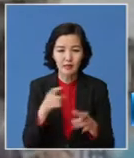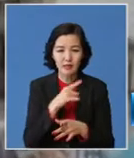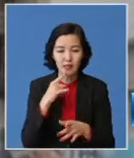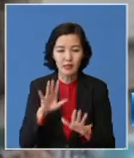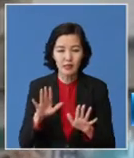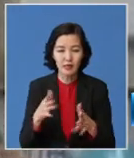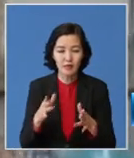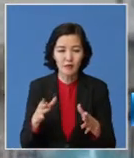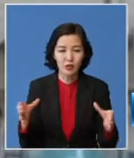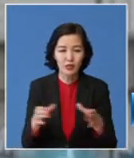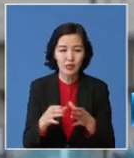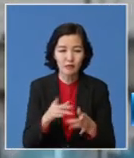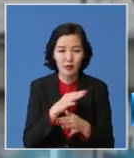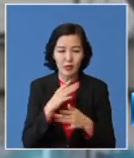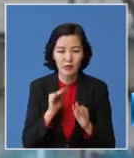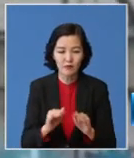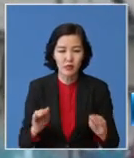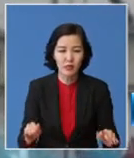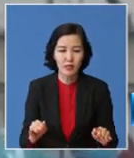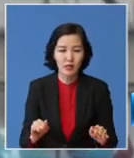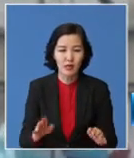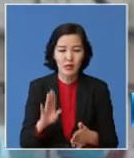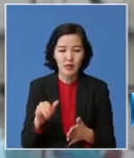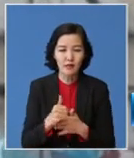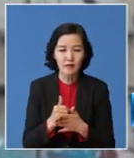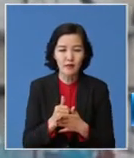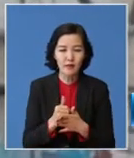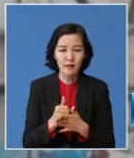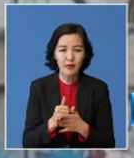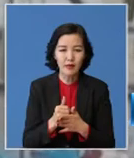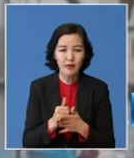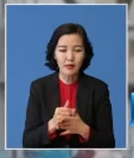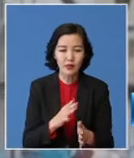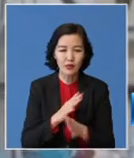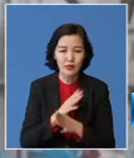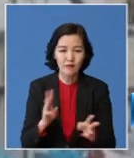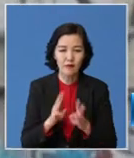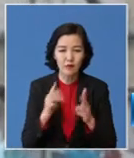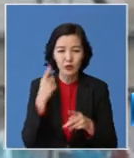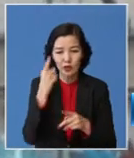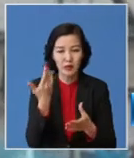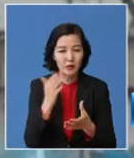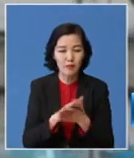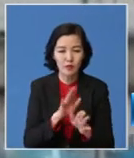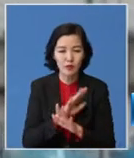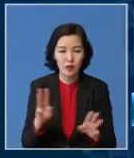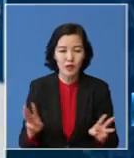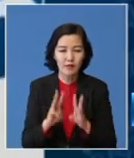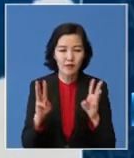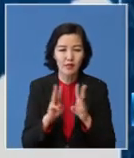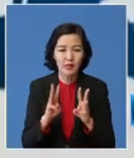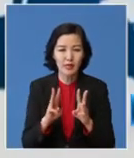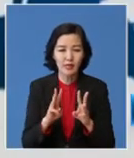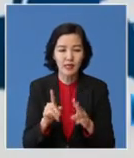МЧС. Большинство погибших – дети. По словам главы ведомства, пока ни одна из жертв пожара не опознана. Возгорание в торговом центре